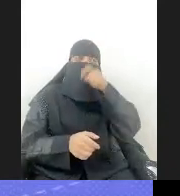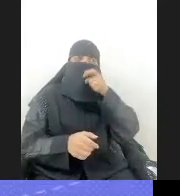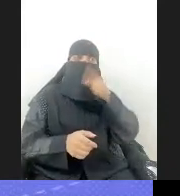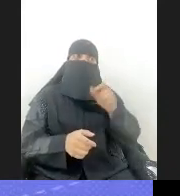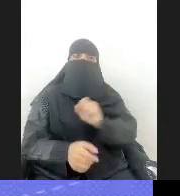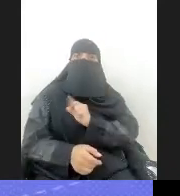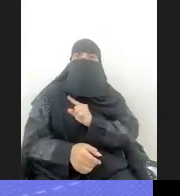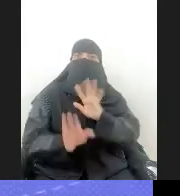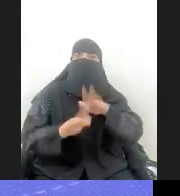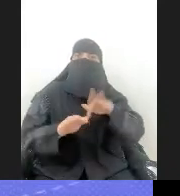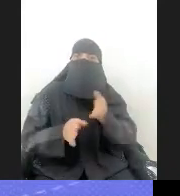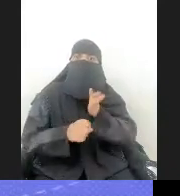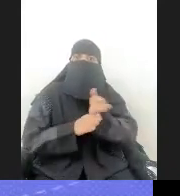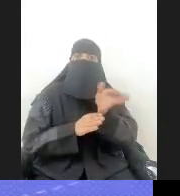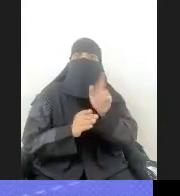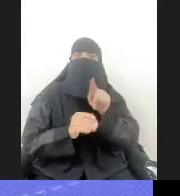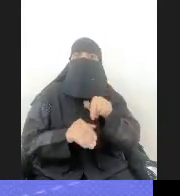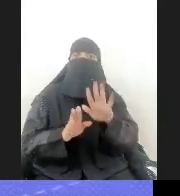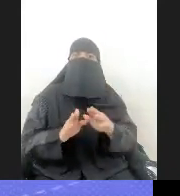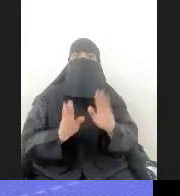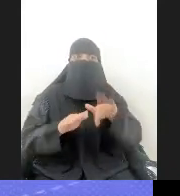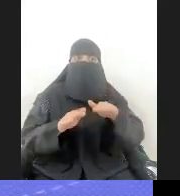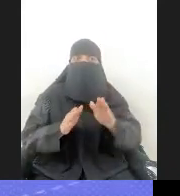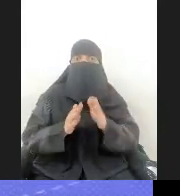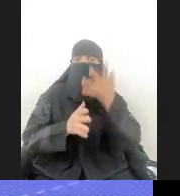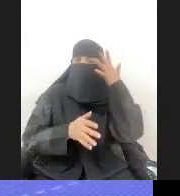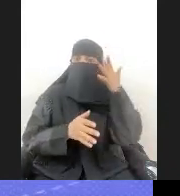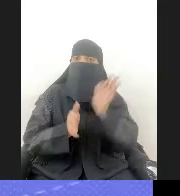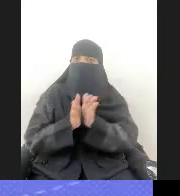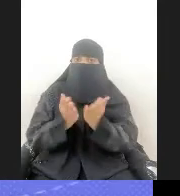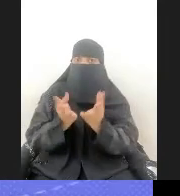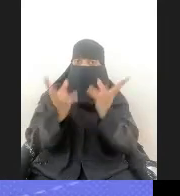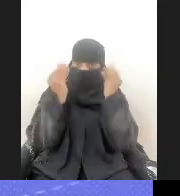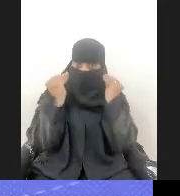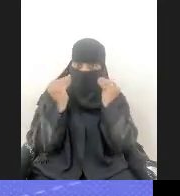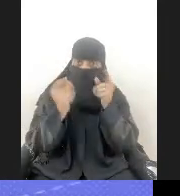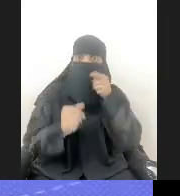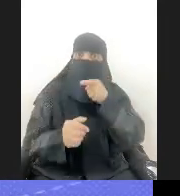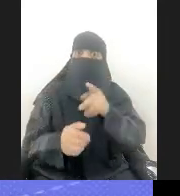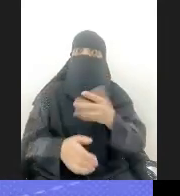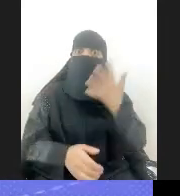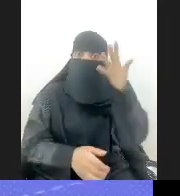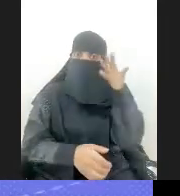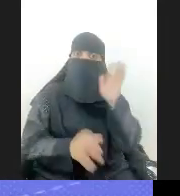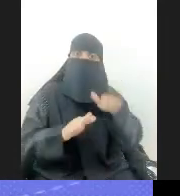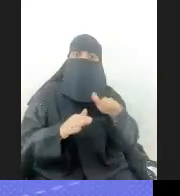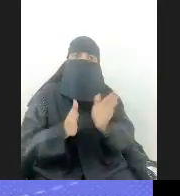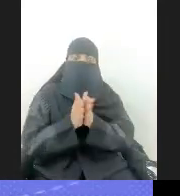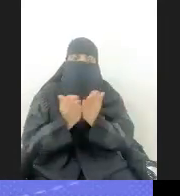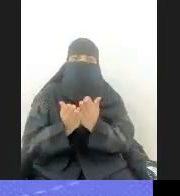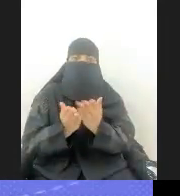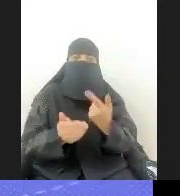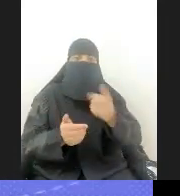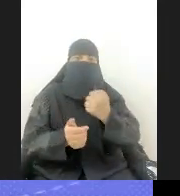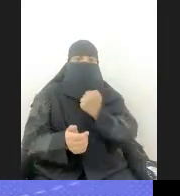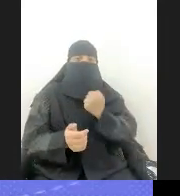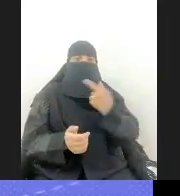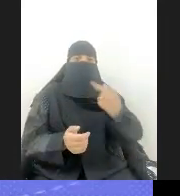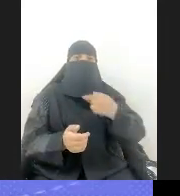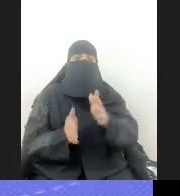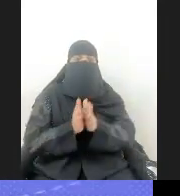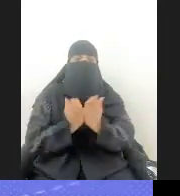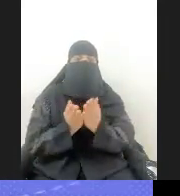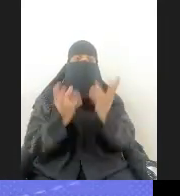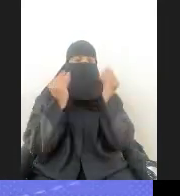أنتم خبراء في المحتوى التعليمي، أنت خبير في مادتك العلمية وأنت خبيرة في مادتك وفي محتواك